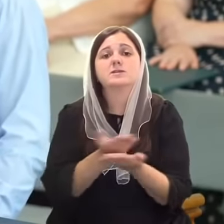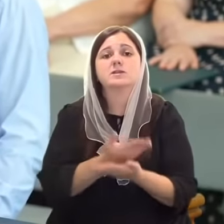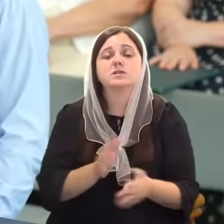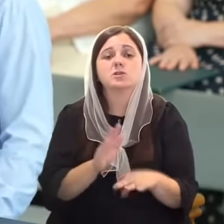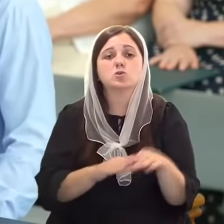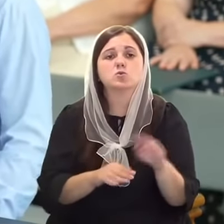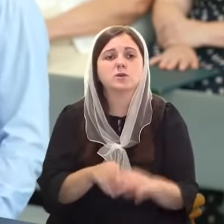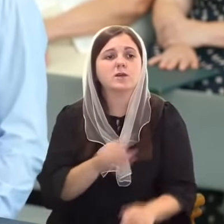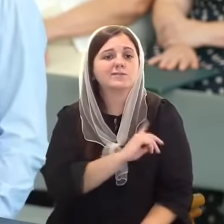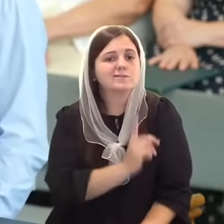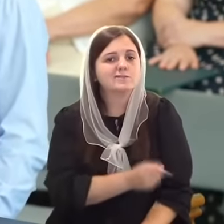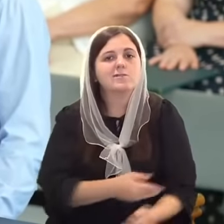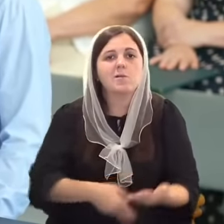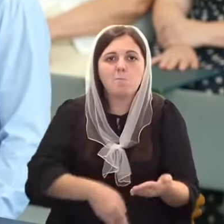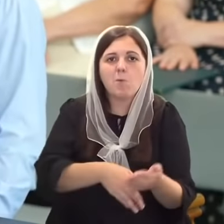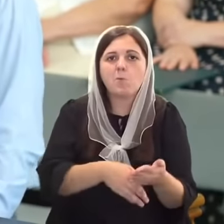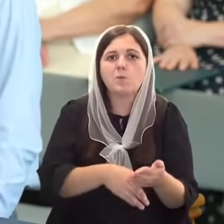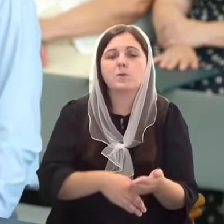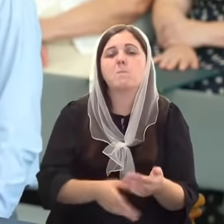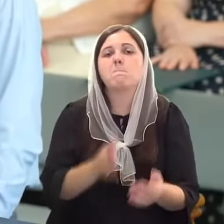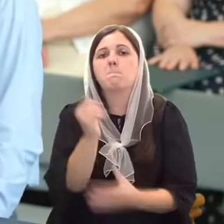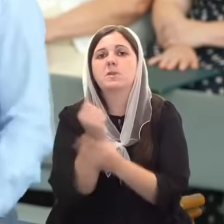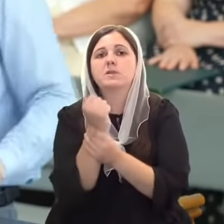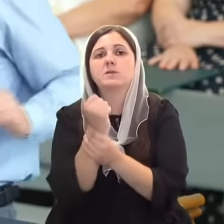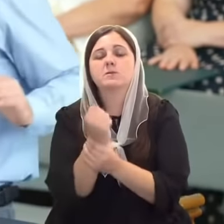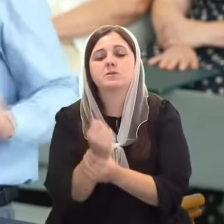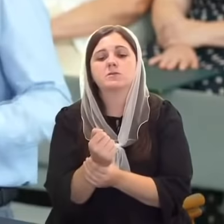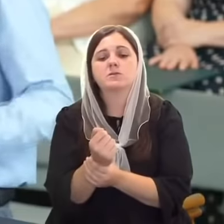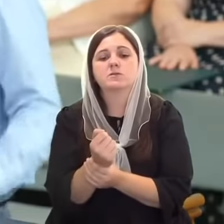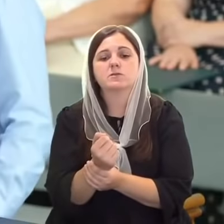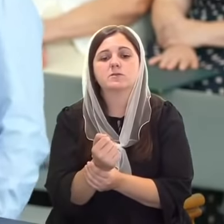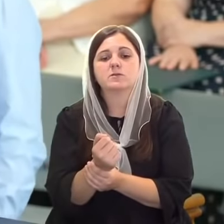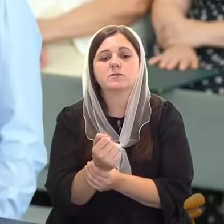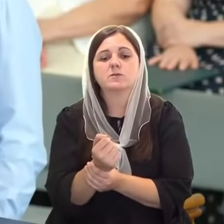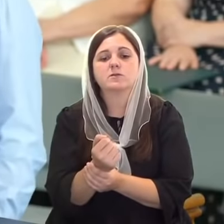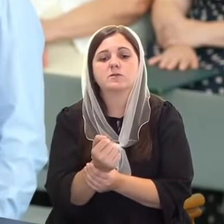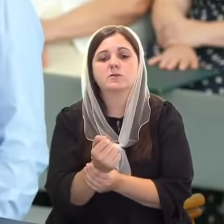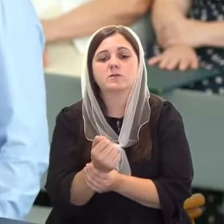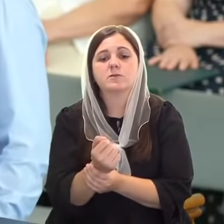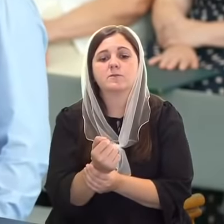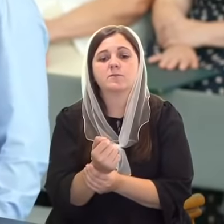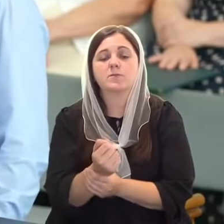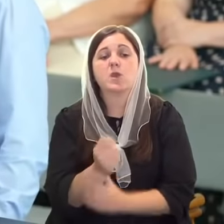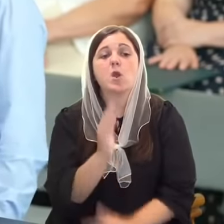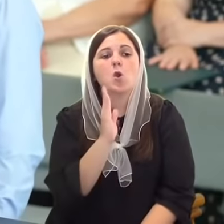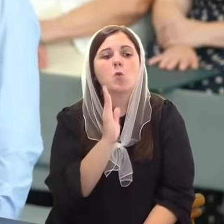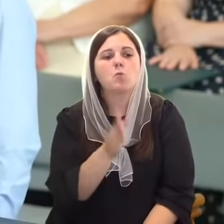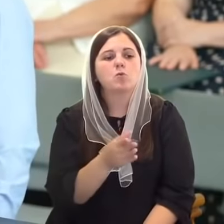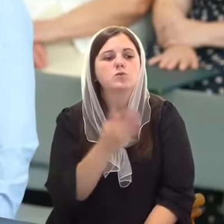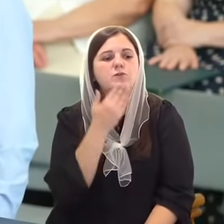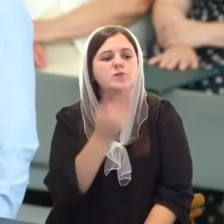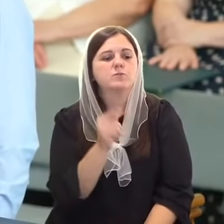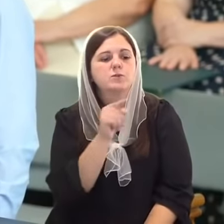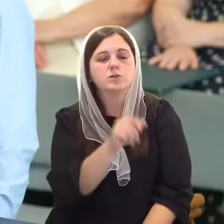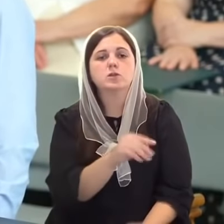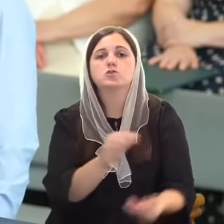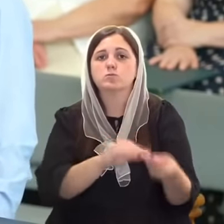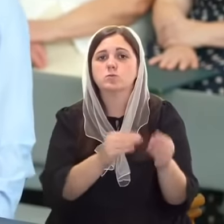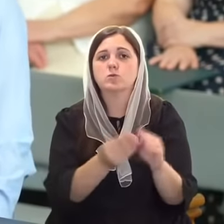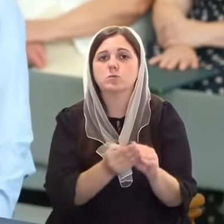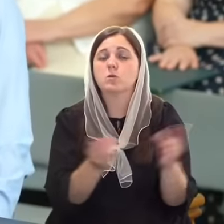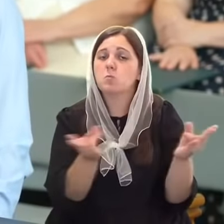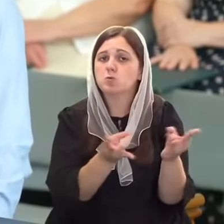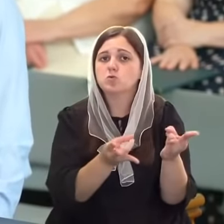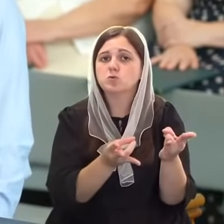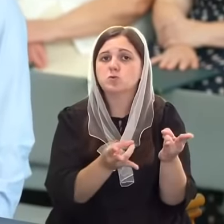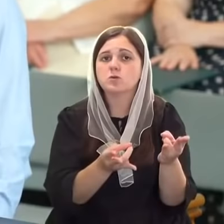сильна, помочь, поддержать, стать решением этой проблемы, стать ответом на нужду, мы